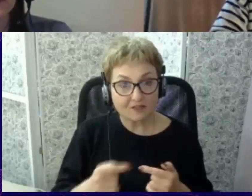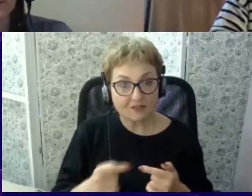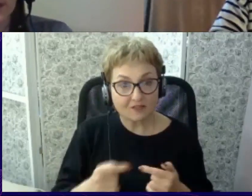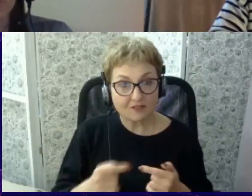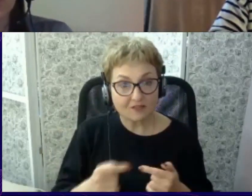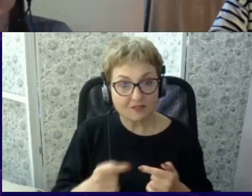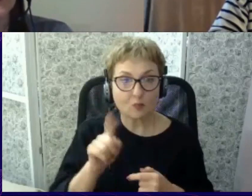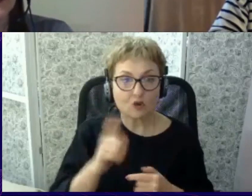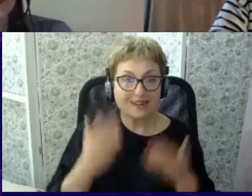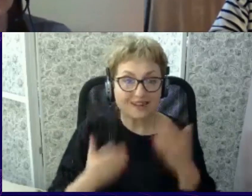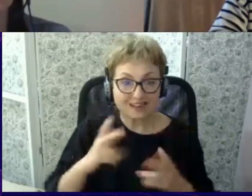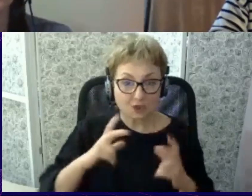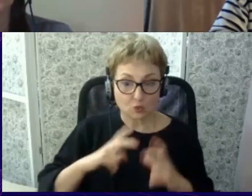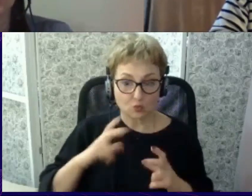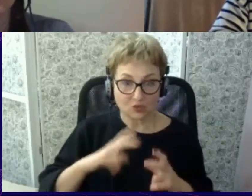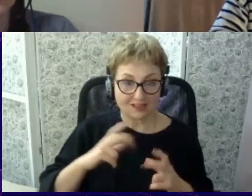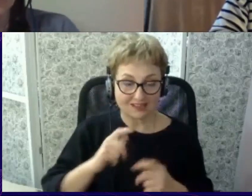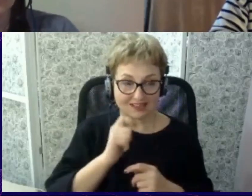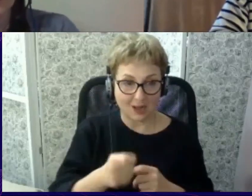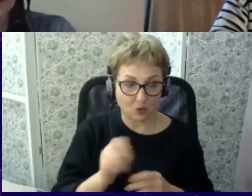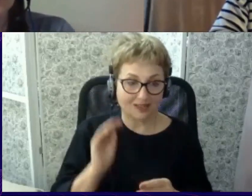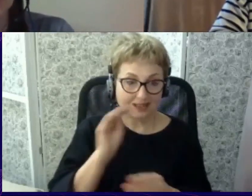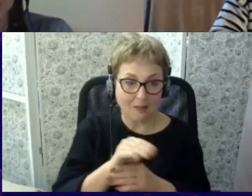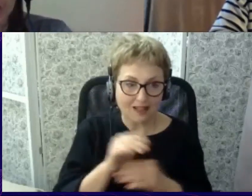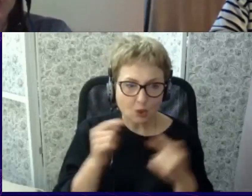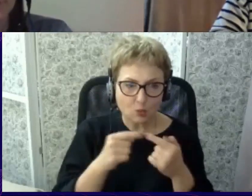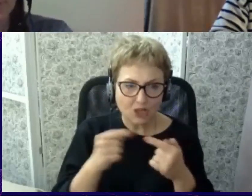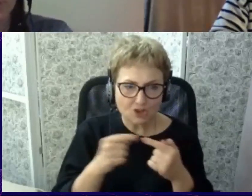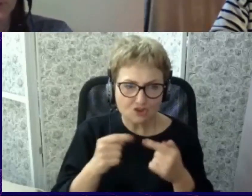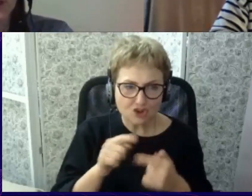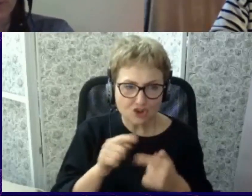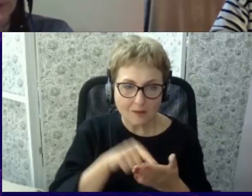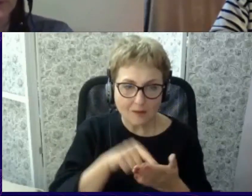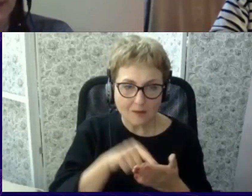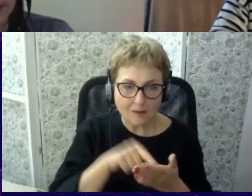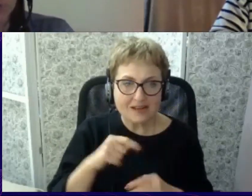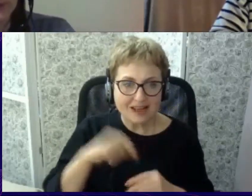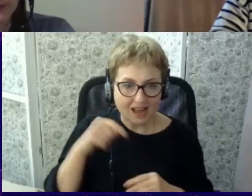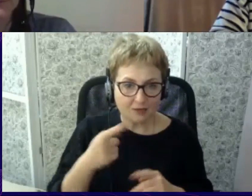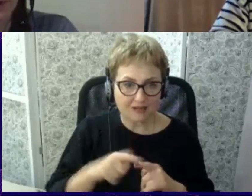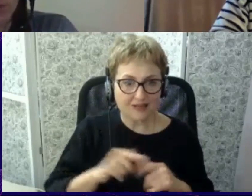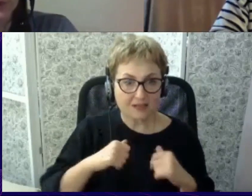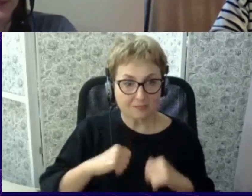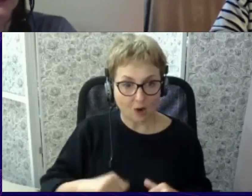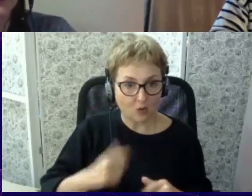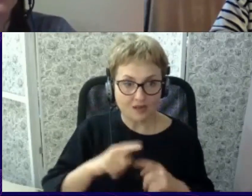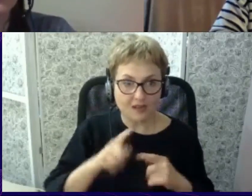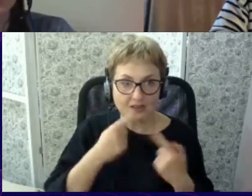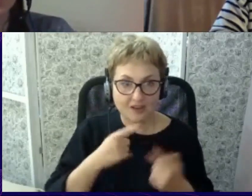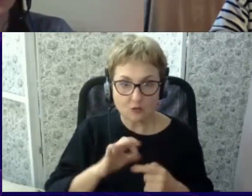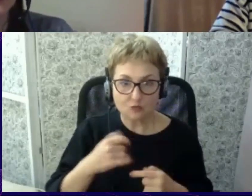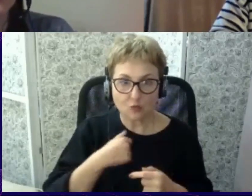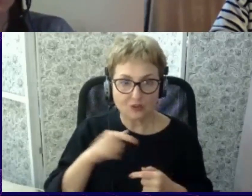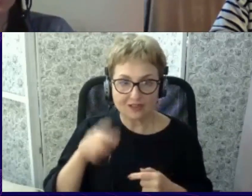соответственно, о том, что если студент, ну, как бы задает дополнительный уточняющий вопрос, мы реагируем на это спокойно, да, это не